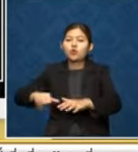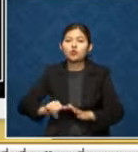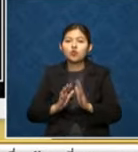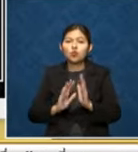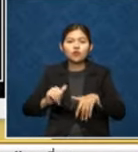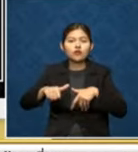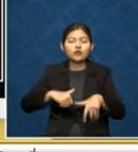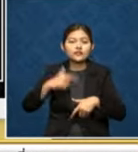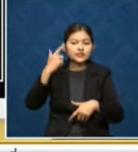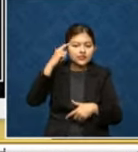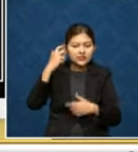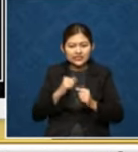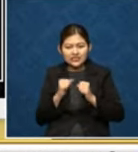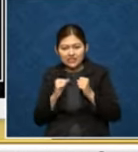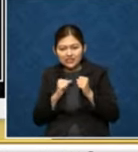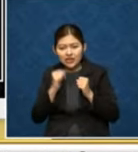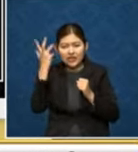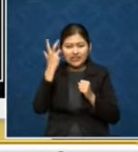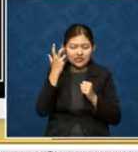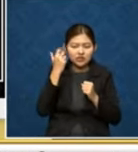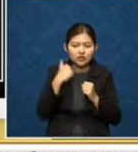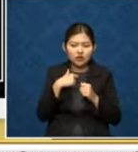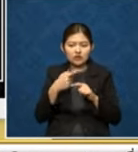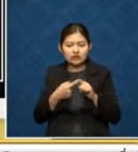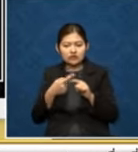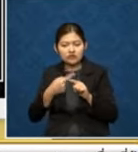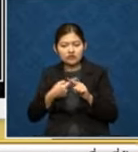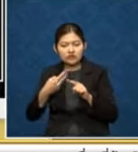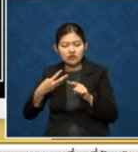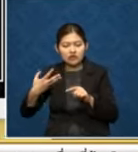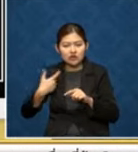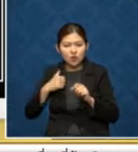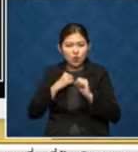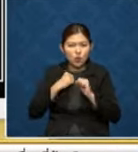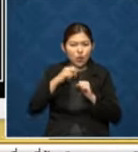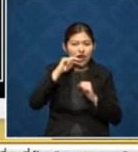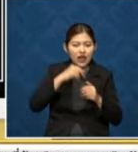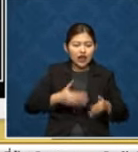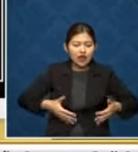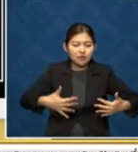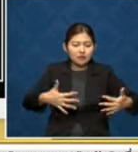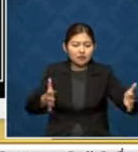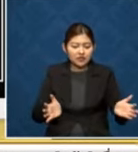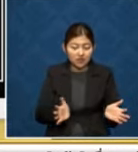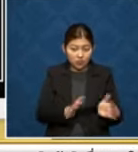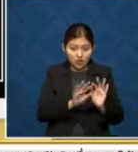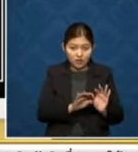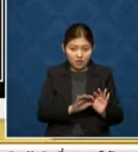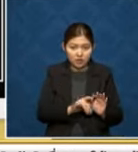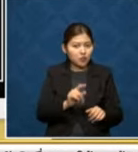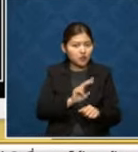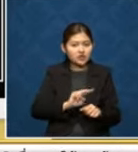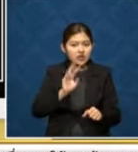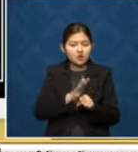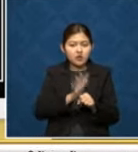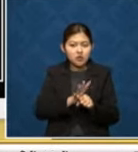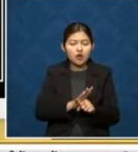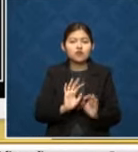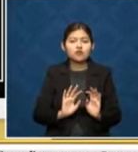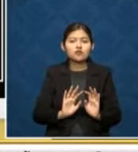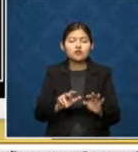กกังวลกลัว อีกหลายเดือนนั้นจะไม่มีน้ำใช้แล้วก็อยากจะให้ท่านประธานนั้นทำหนังสือถึงกรมชลประท